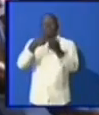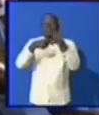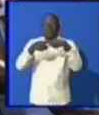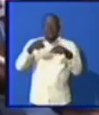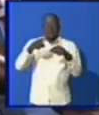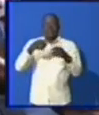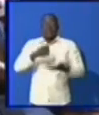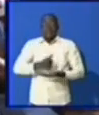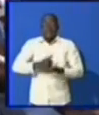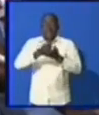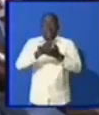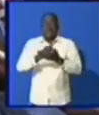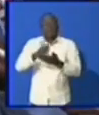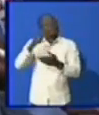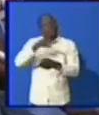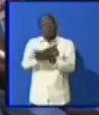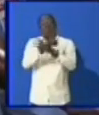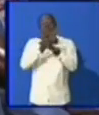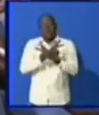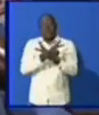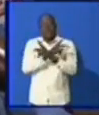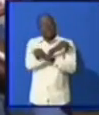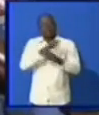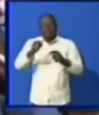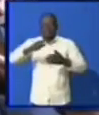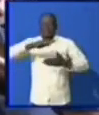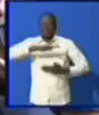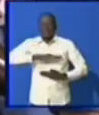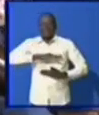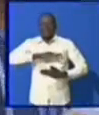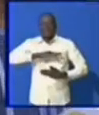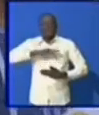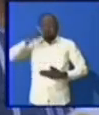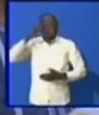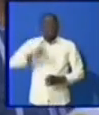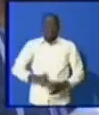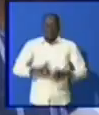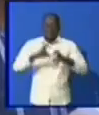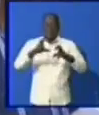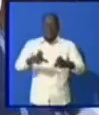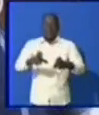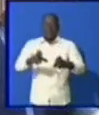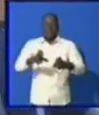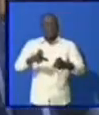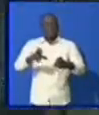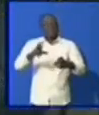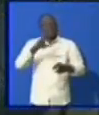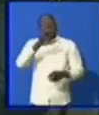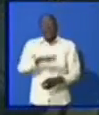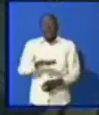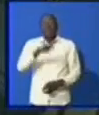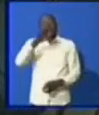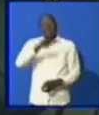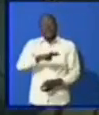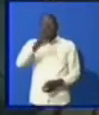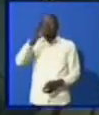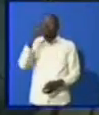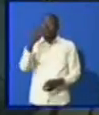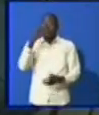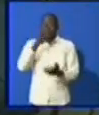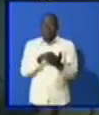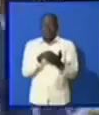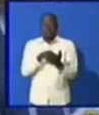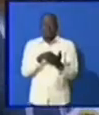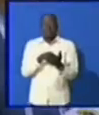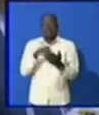tous les profondeurs et non plus être très satisfait de ce geste là on en a près le quart entre amis l'étudiant mais les poneys pour cette